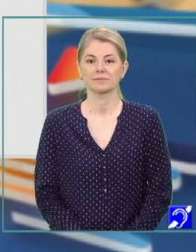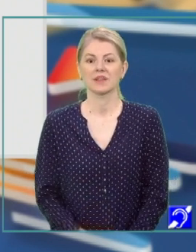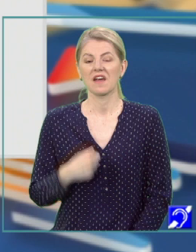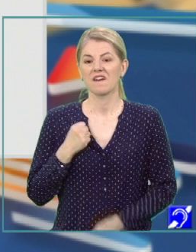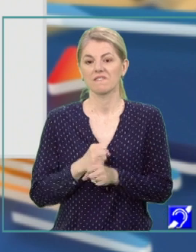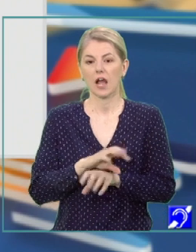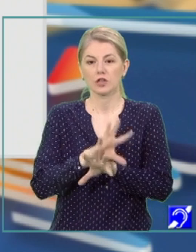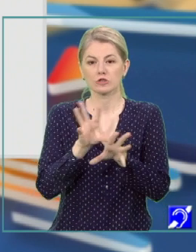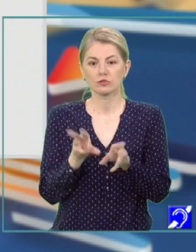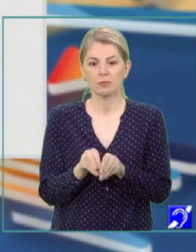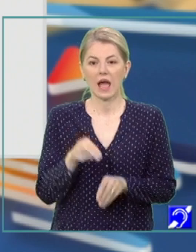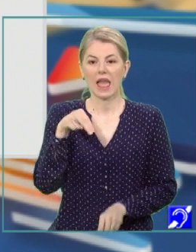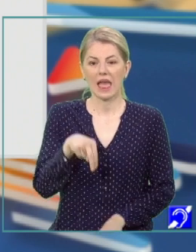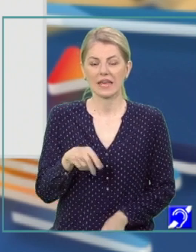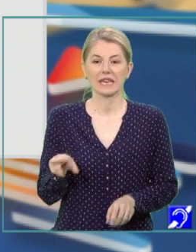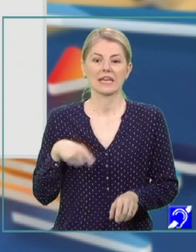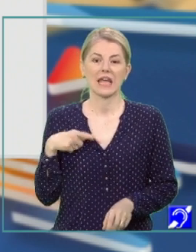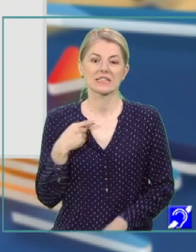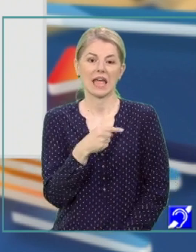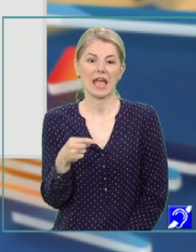suma. N este egal cu